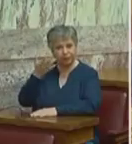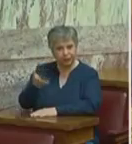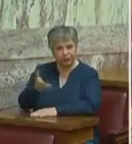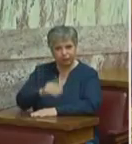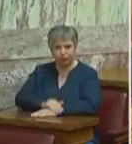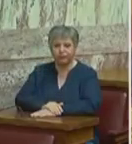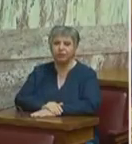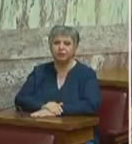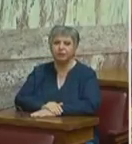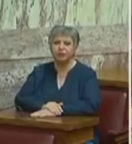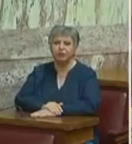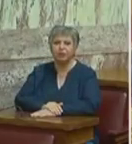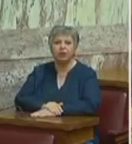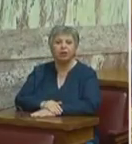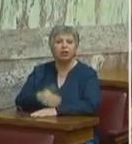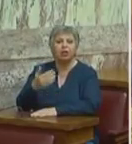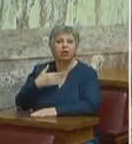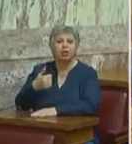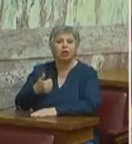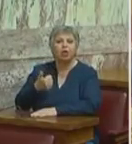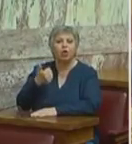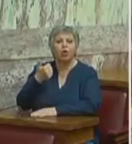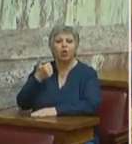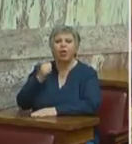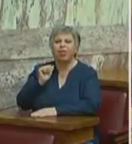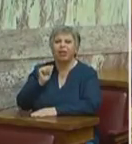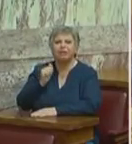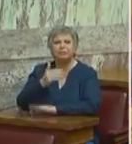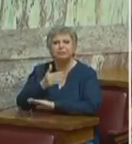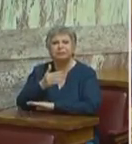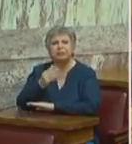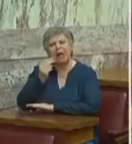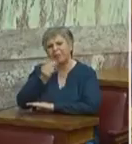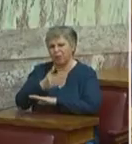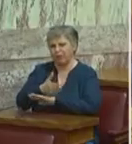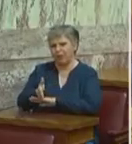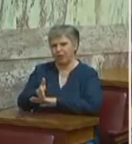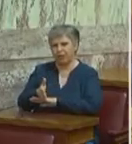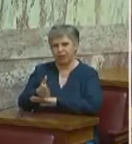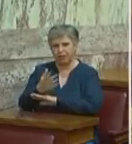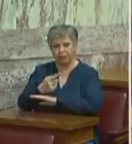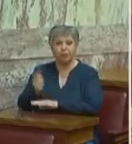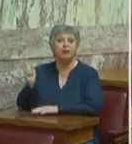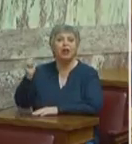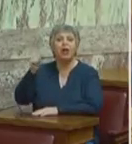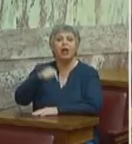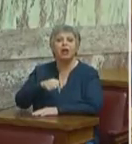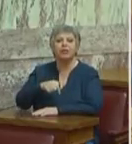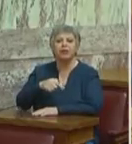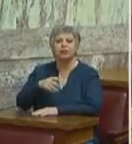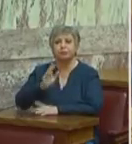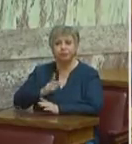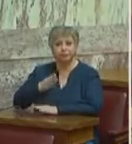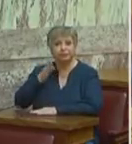επέστρεψα χθες το αργά το απόγευμα από την Σύνοδο